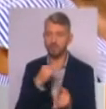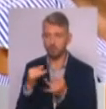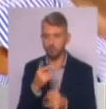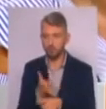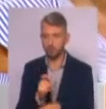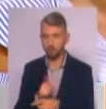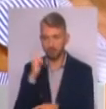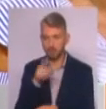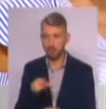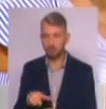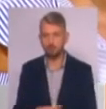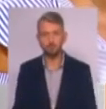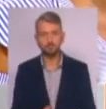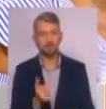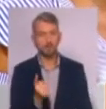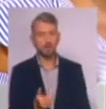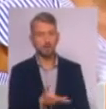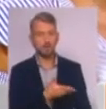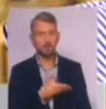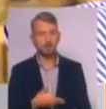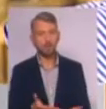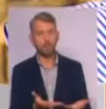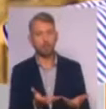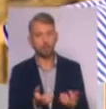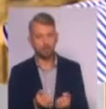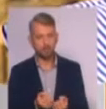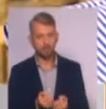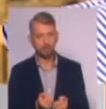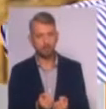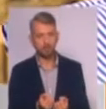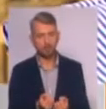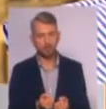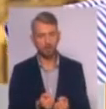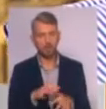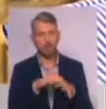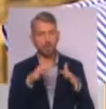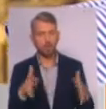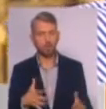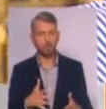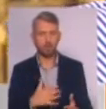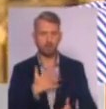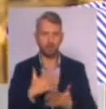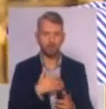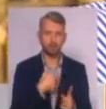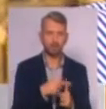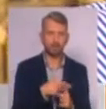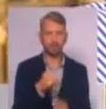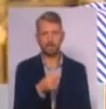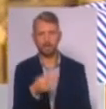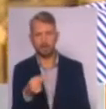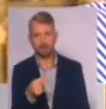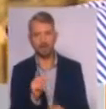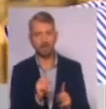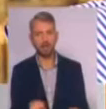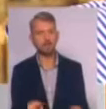найбільше з киянами. Так, ми отримуємо купу емоцій позитивних та негативних, але все